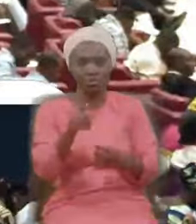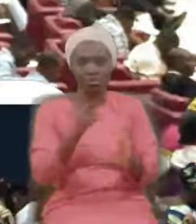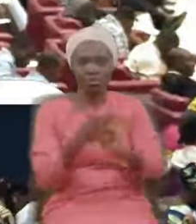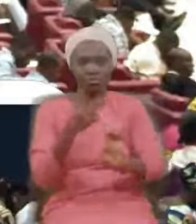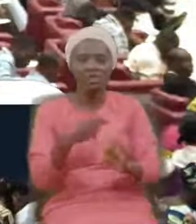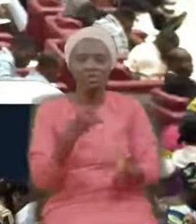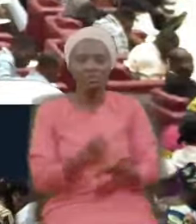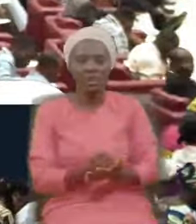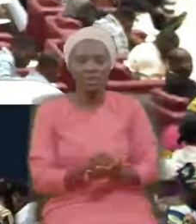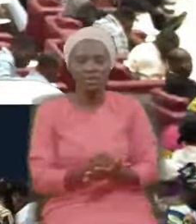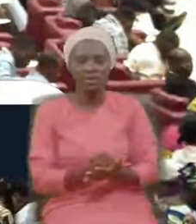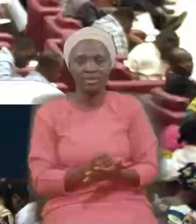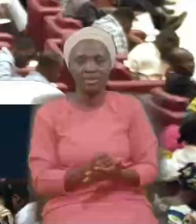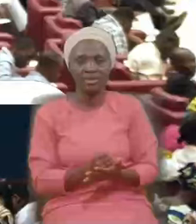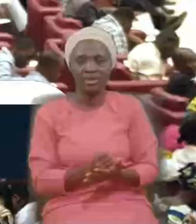Psaume